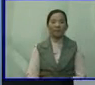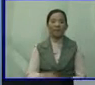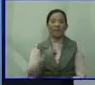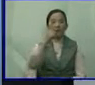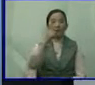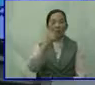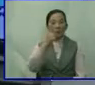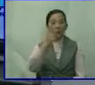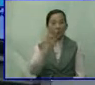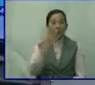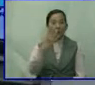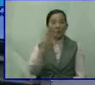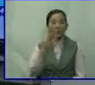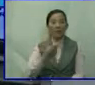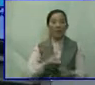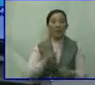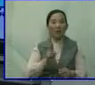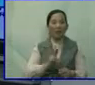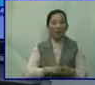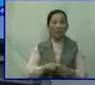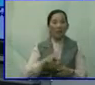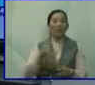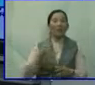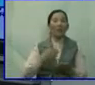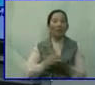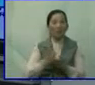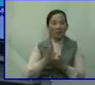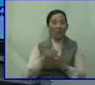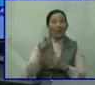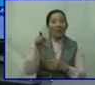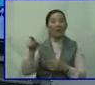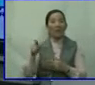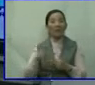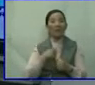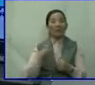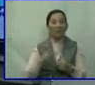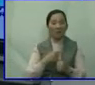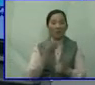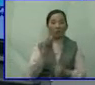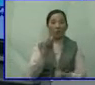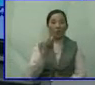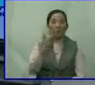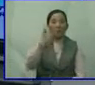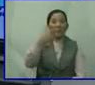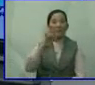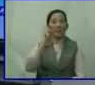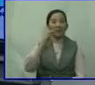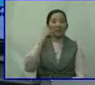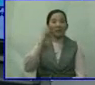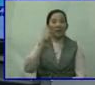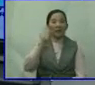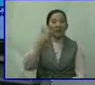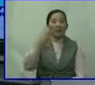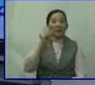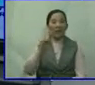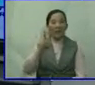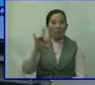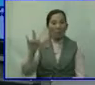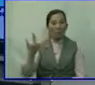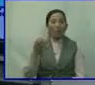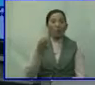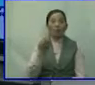Столбчатые и линейные диаграммы. Их называют еще гистограммами. Мы с вами еще